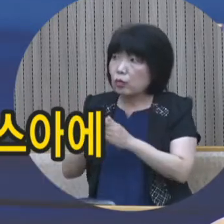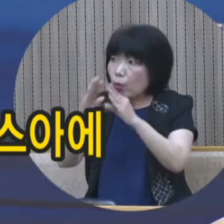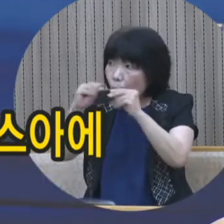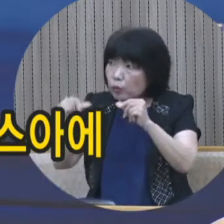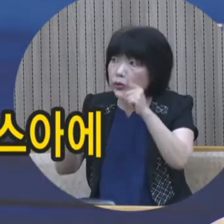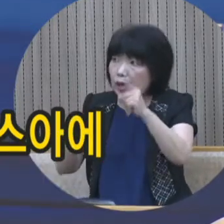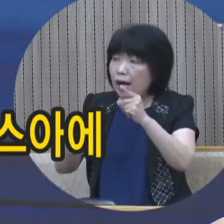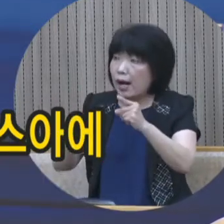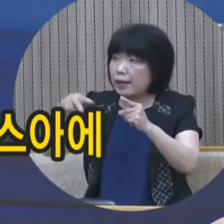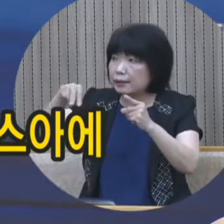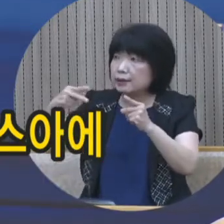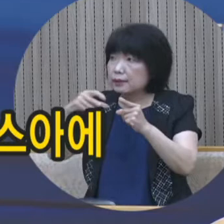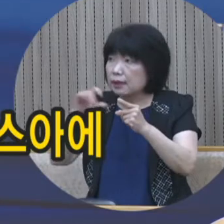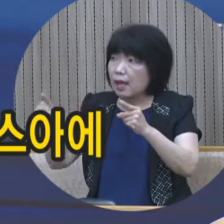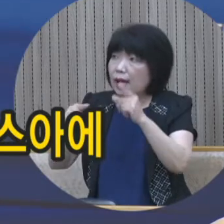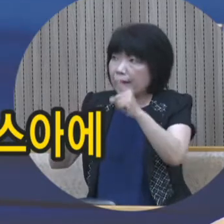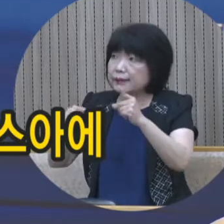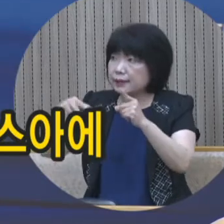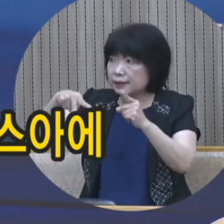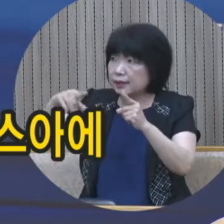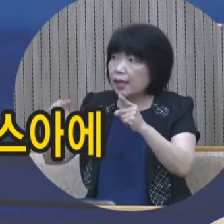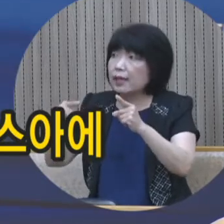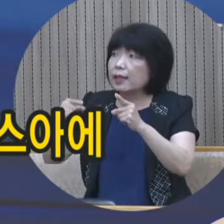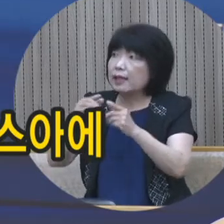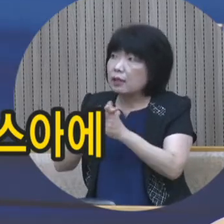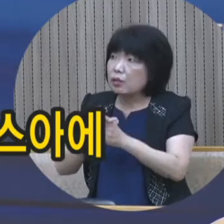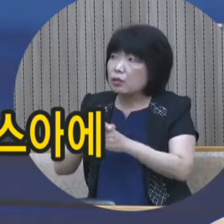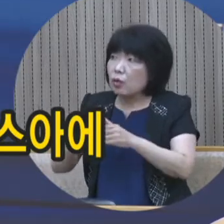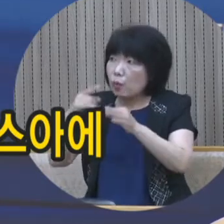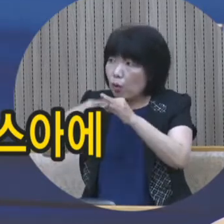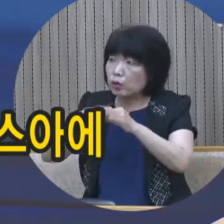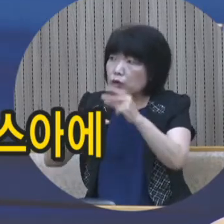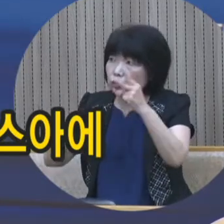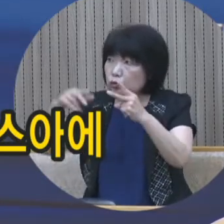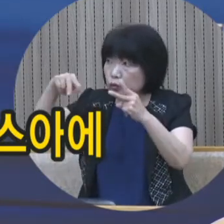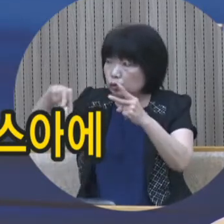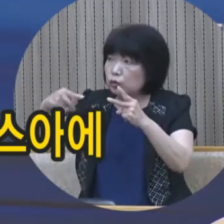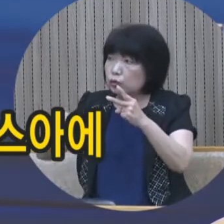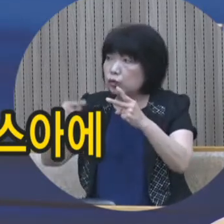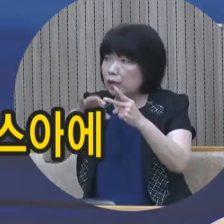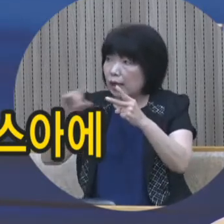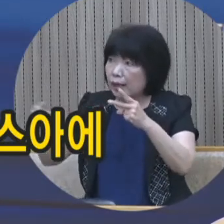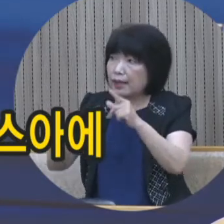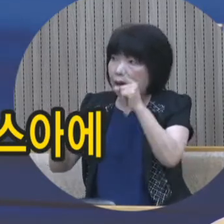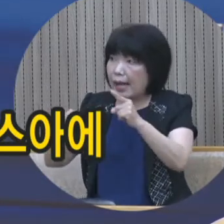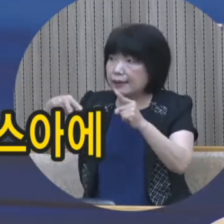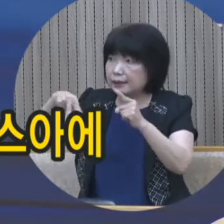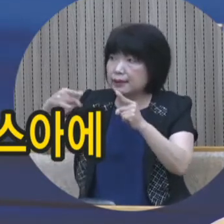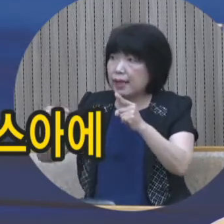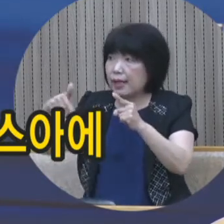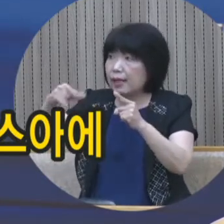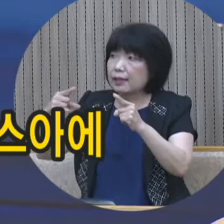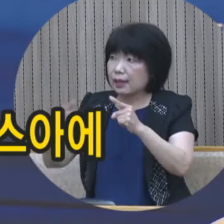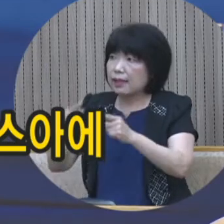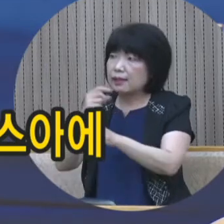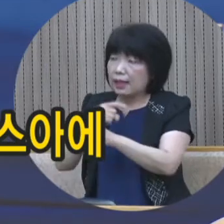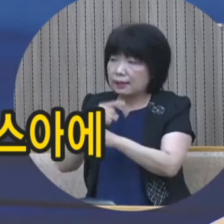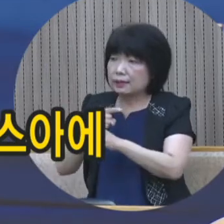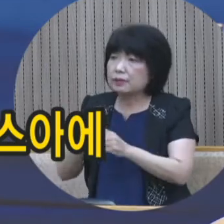가루 한 스아에 한 세겔씩을 하고 보리 두 스아에 한 세겔을 하리라